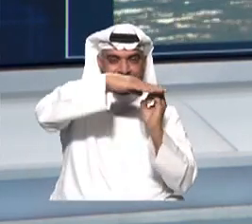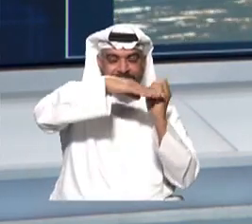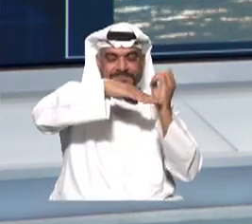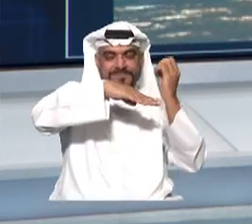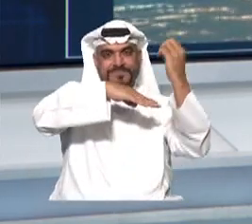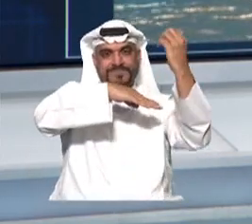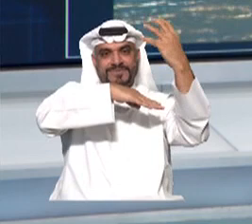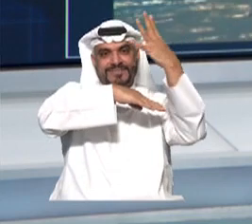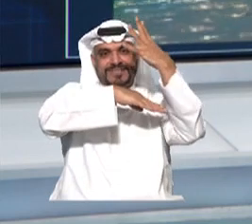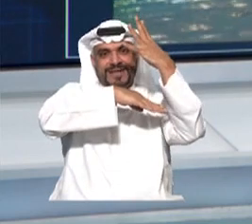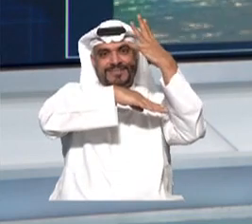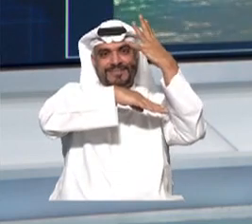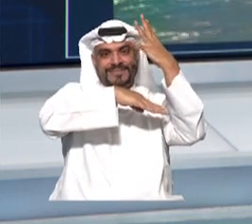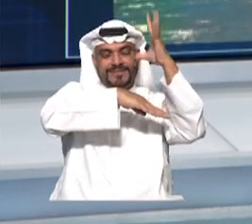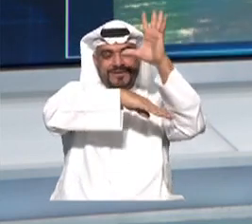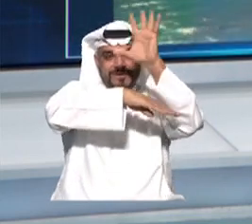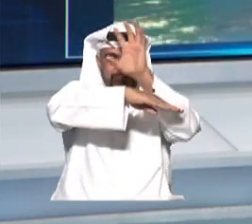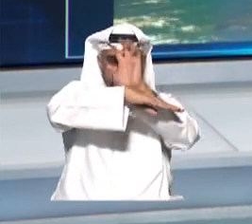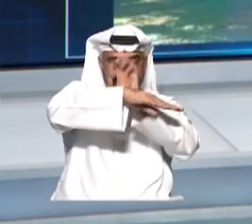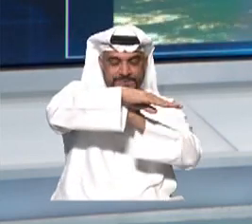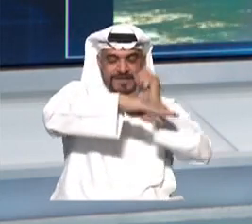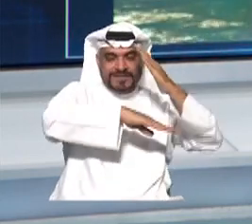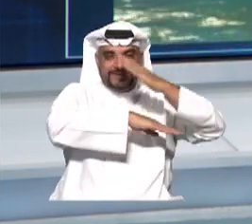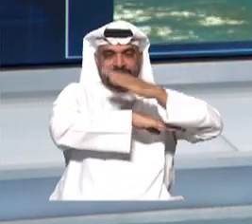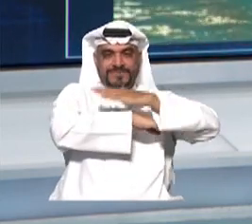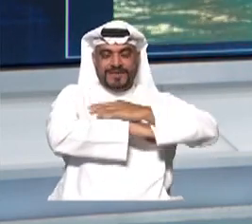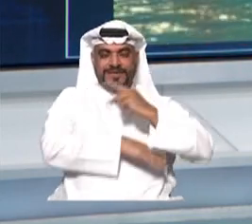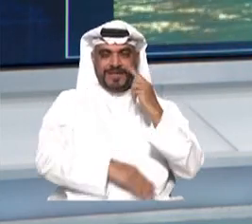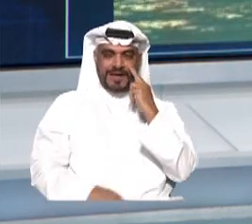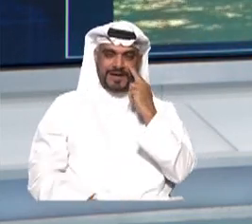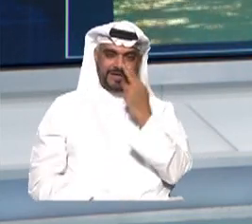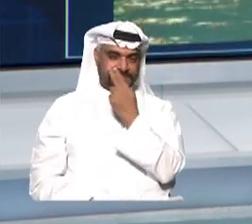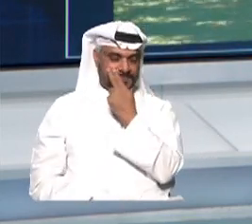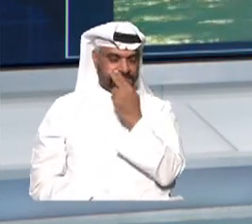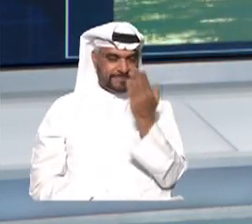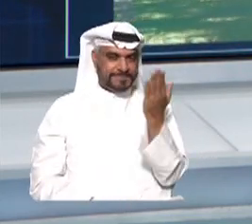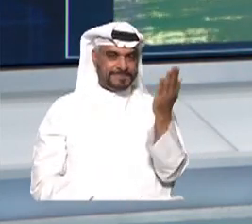3:42، موعد شروق الشمس في الساعة 5:08، أما غروب الشمس في الساعة